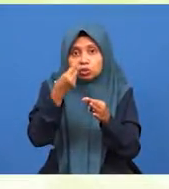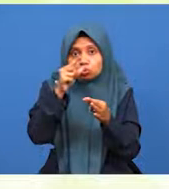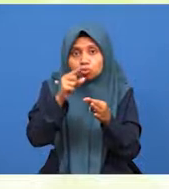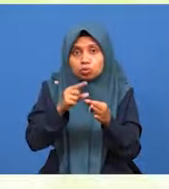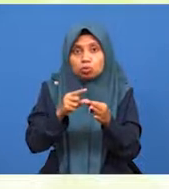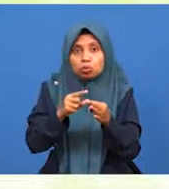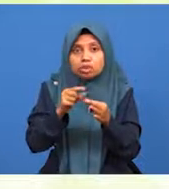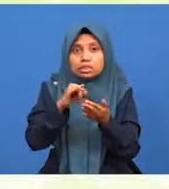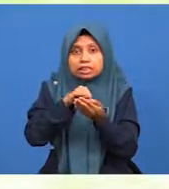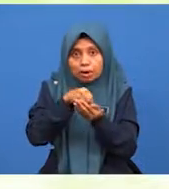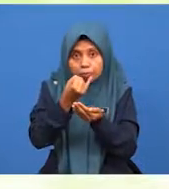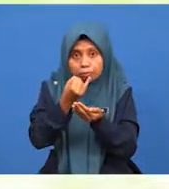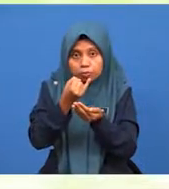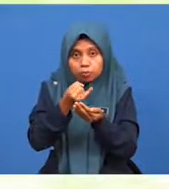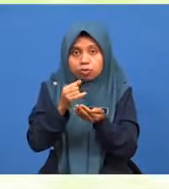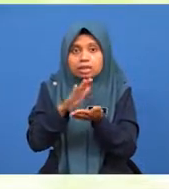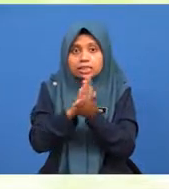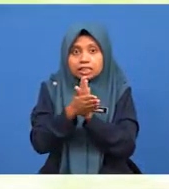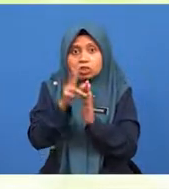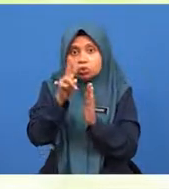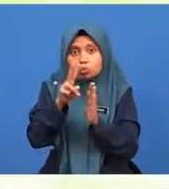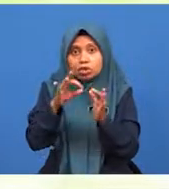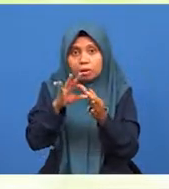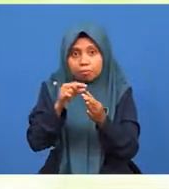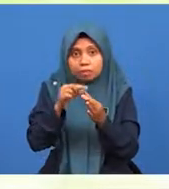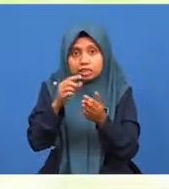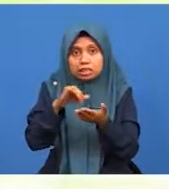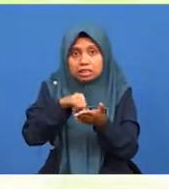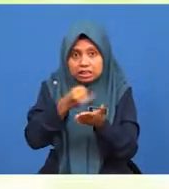jambu menjadi dua biji jambu.